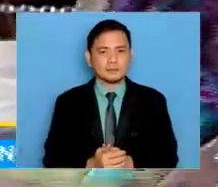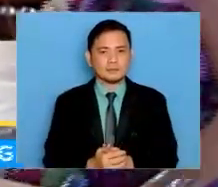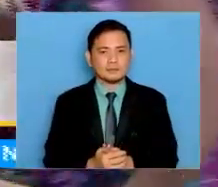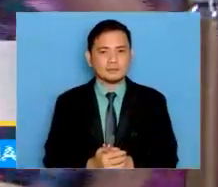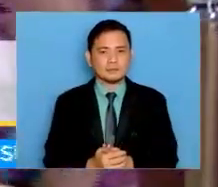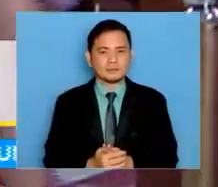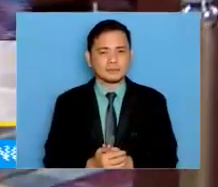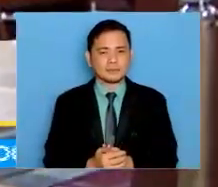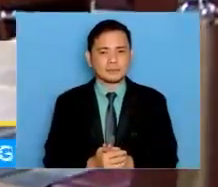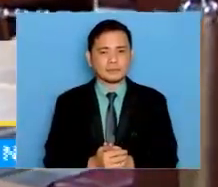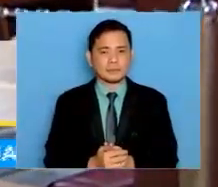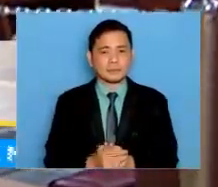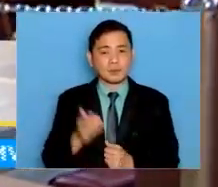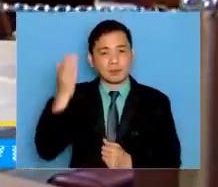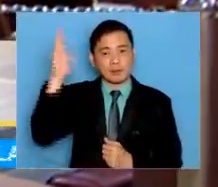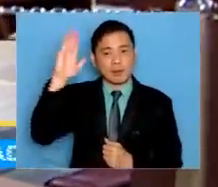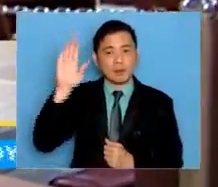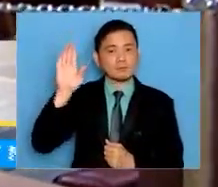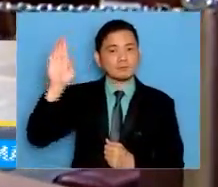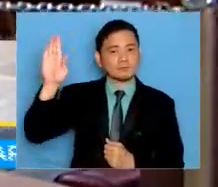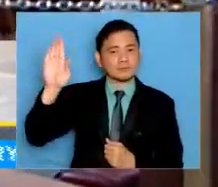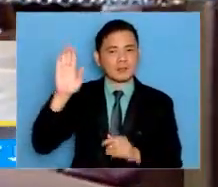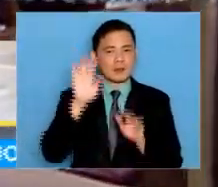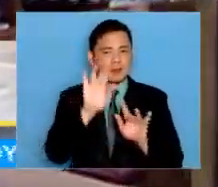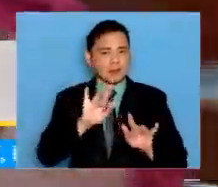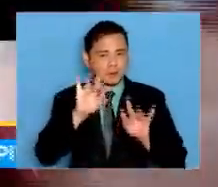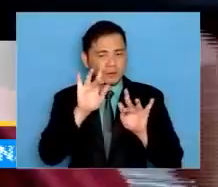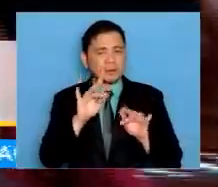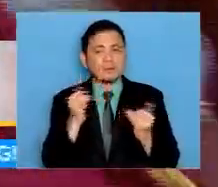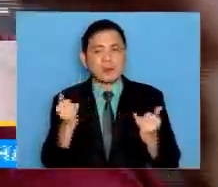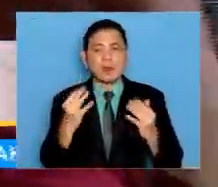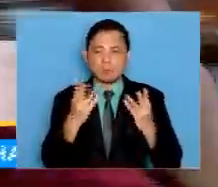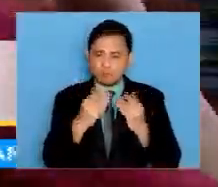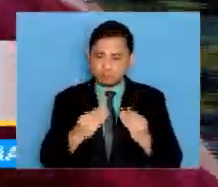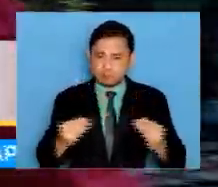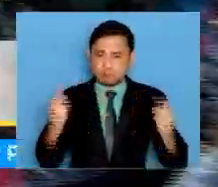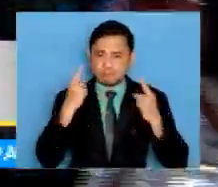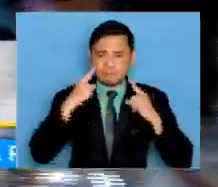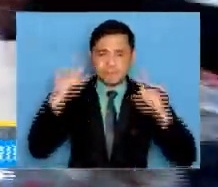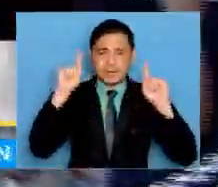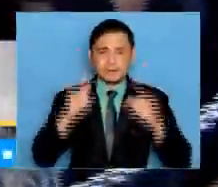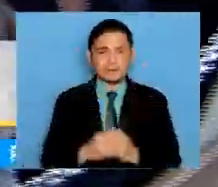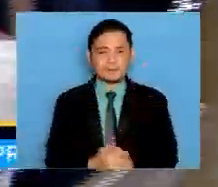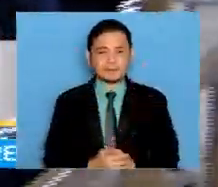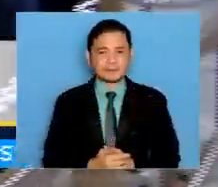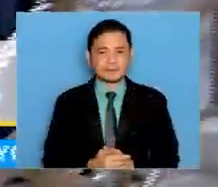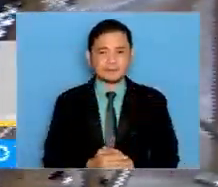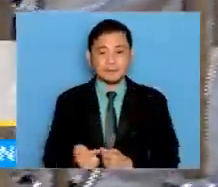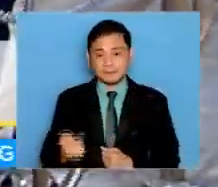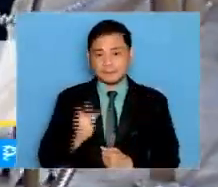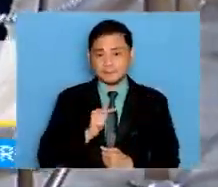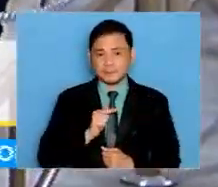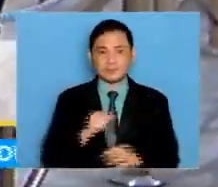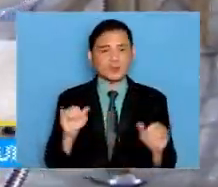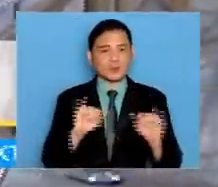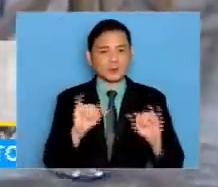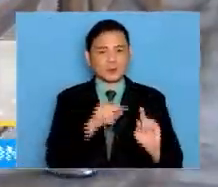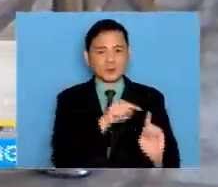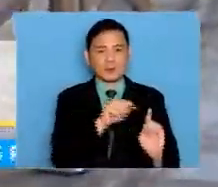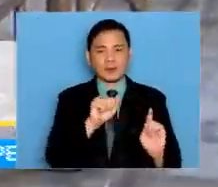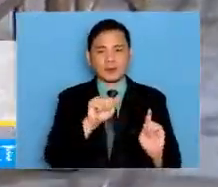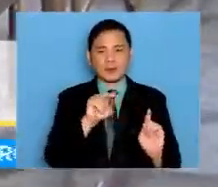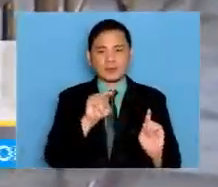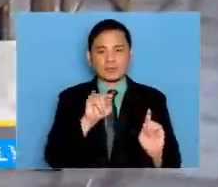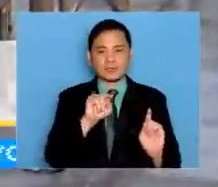Sa awa po ng Diyos, ayun, wala na pong sakit ng anak ko. Mas mabuting kalusugan din ang dalangin ni Aling Anita ngayong mahal